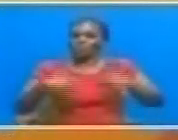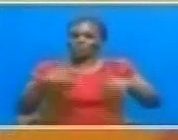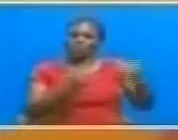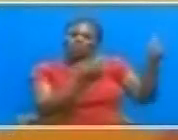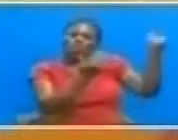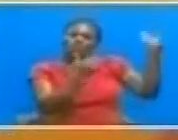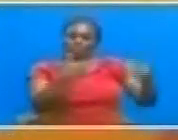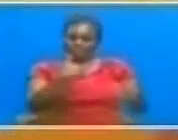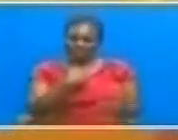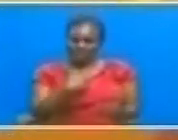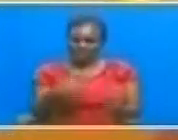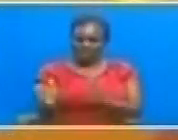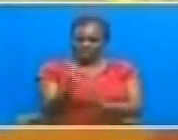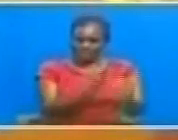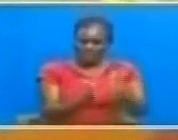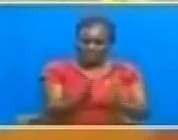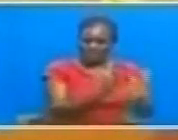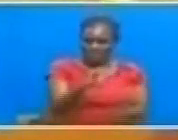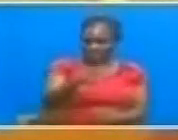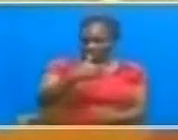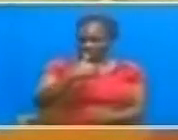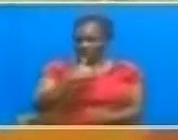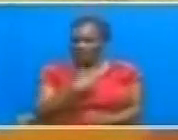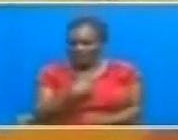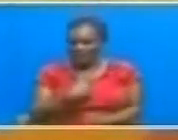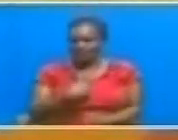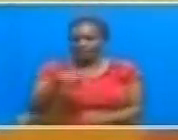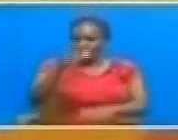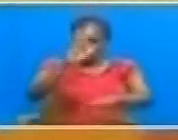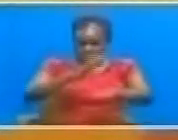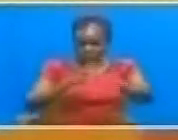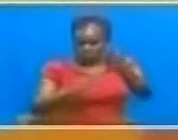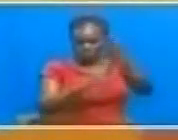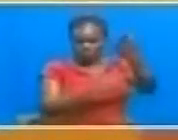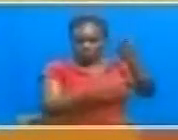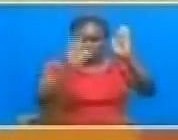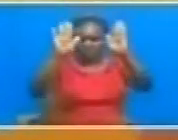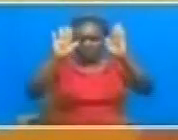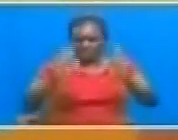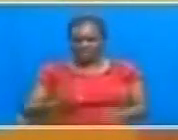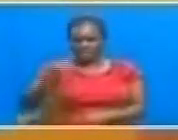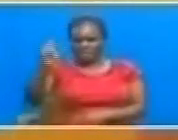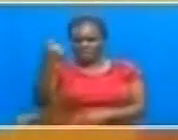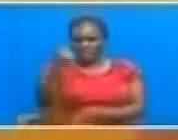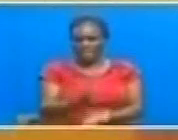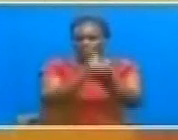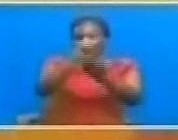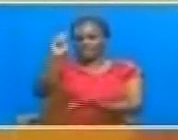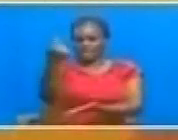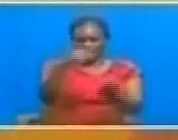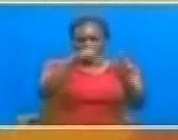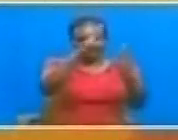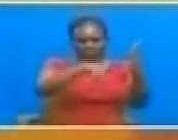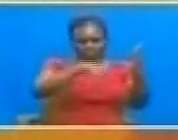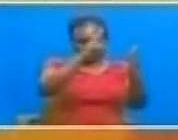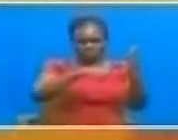kuwa mikakati walioweka kwenye mashindano msimu huu itakuwa nguzo muhimu kuisaidia Kenya kurodheshwa tena kwenye